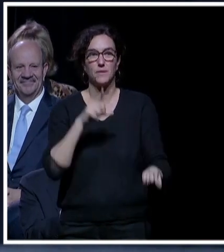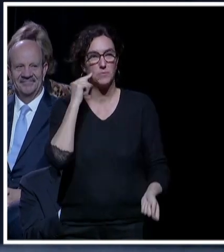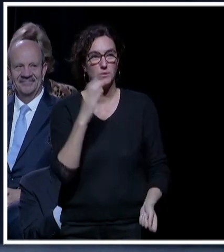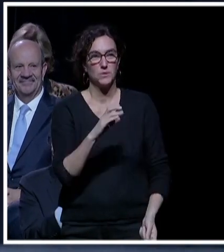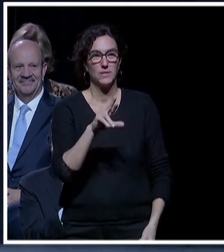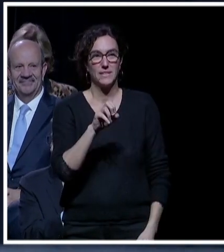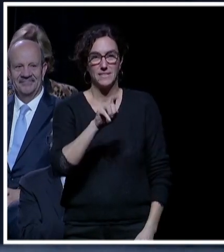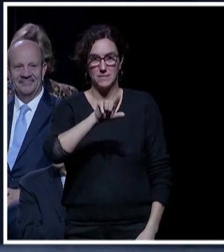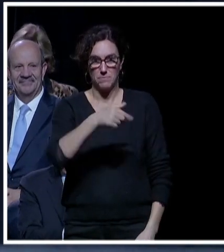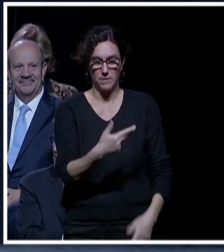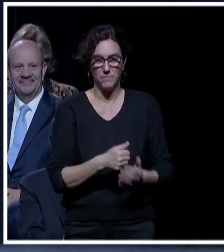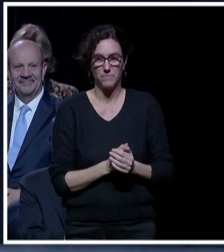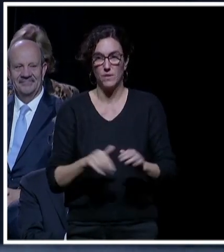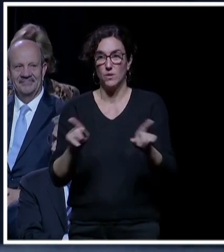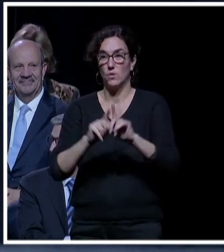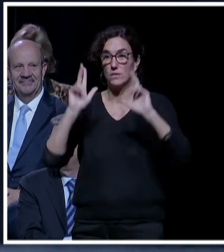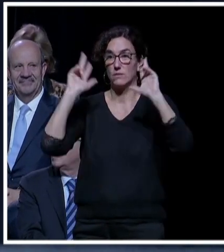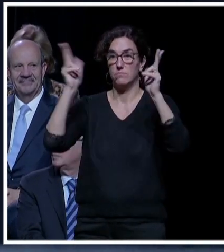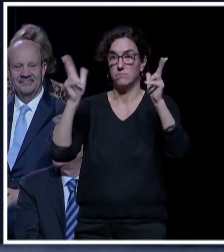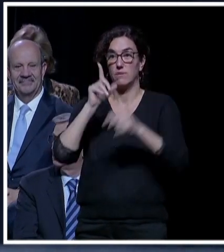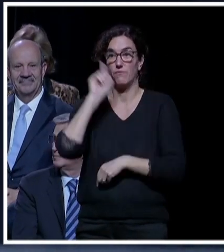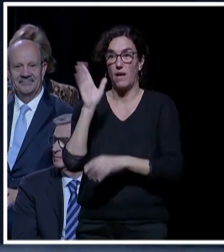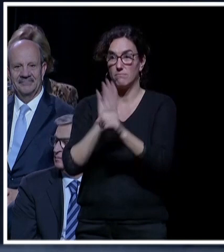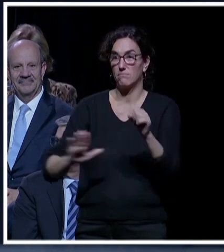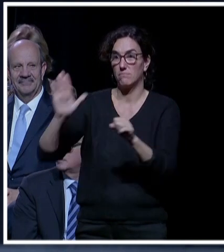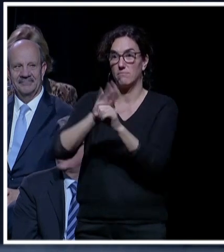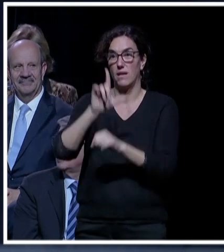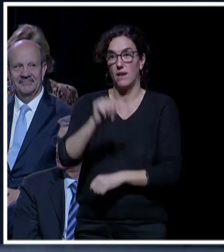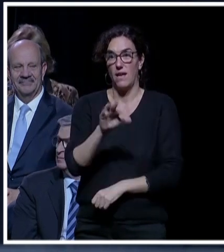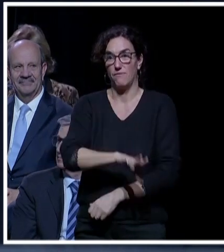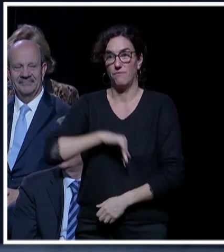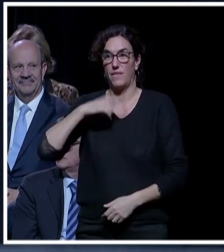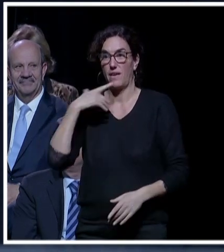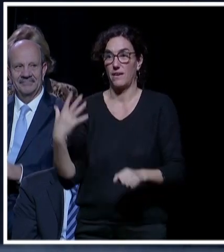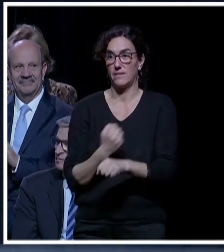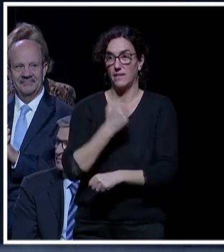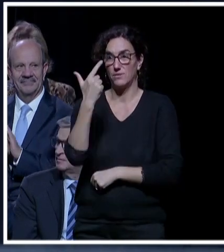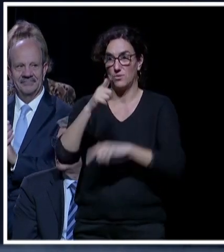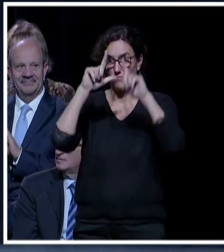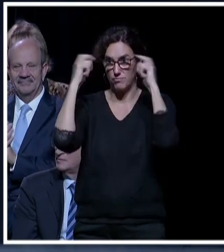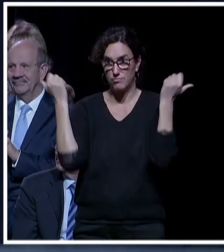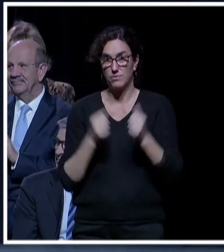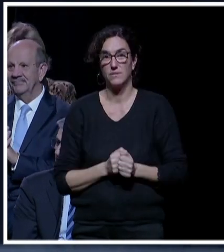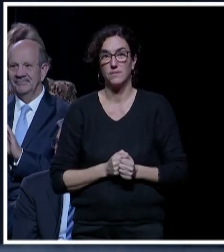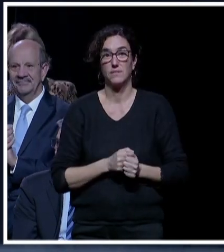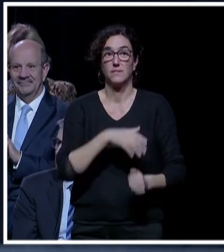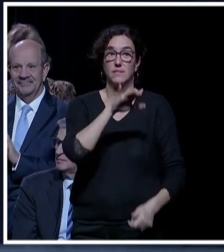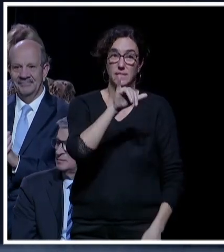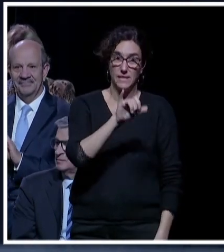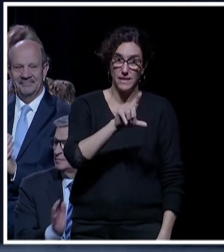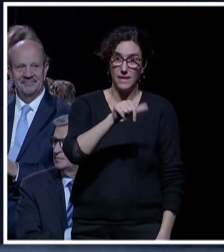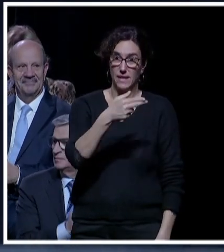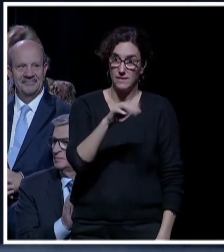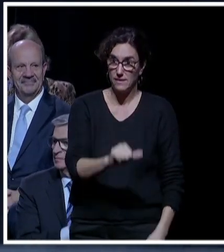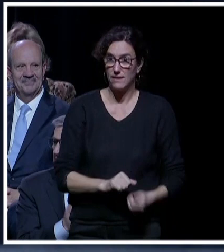Nos championnes du voléro, le Canet, qui nous ont rendus si fiers avec leurs deux titres, chère Yelena, chère Stas.